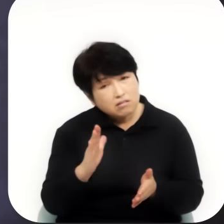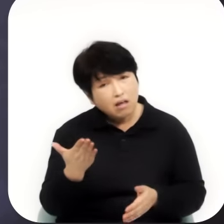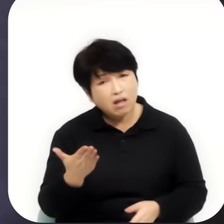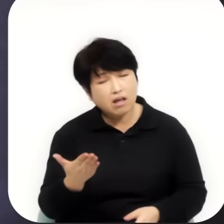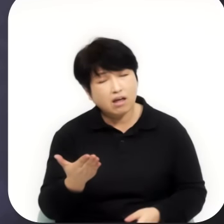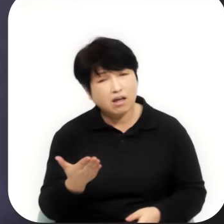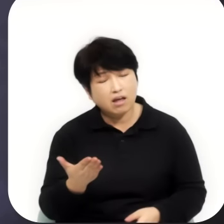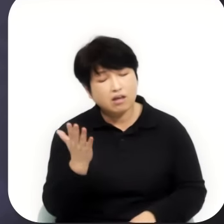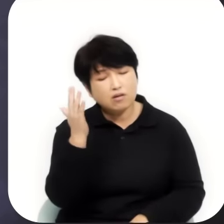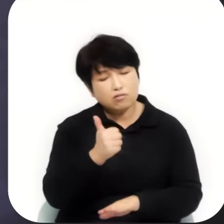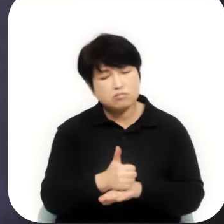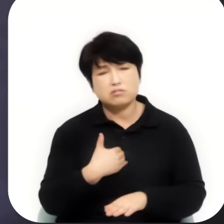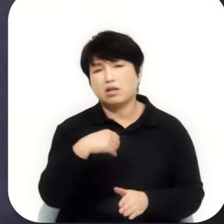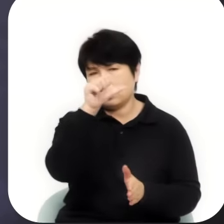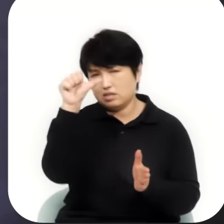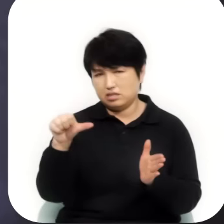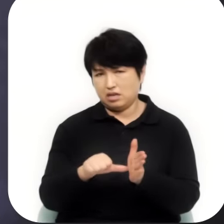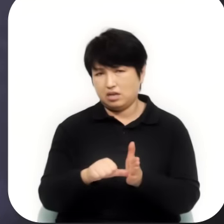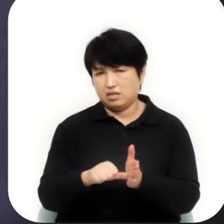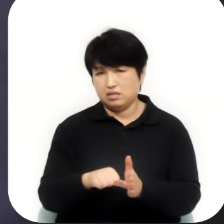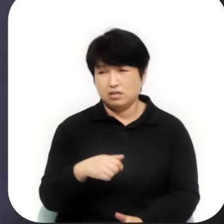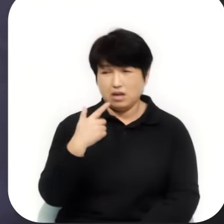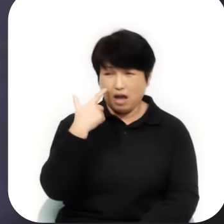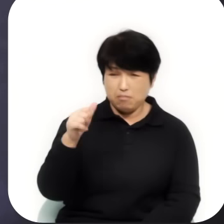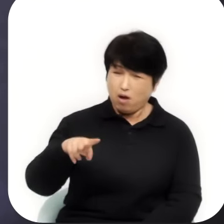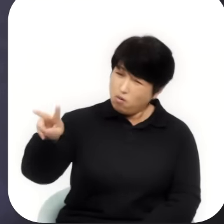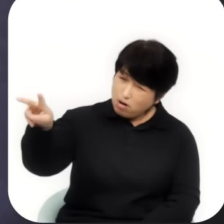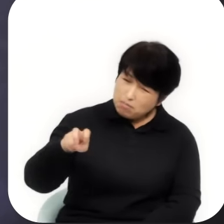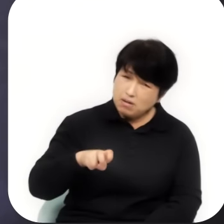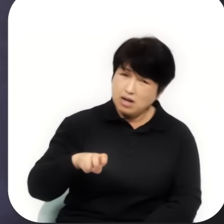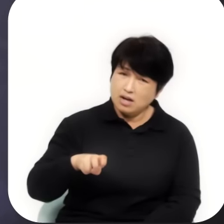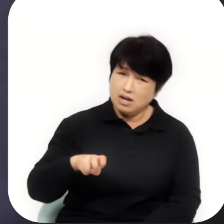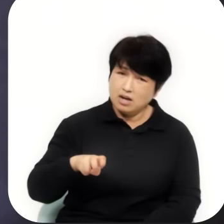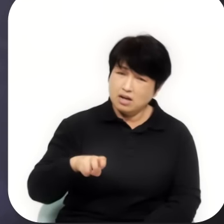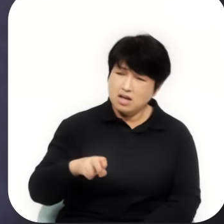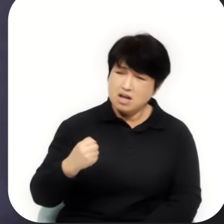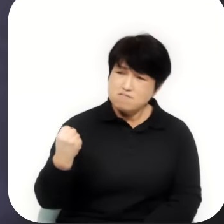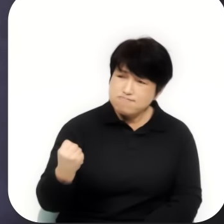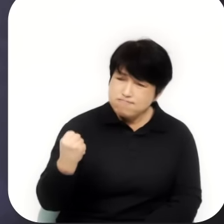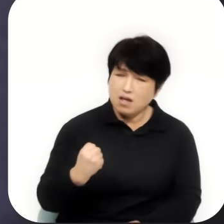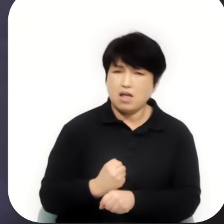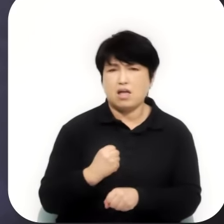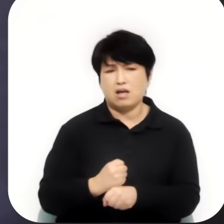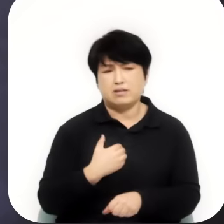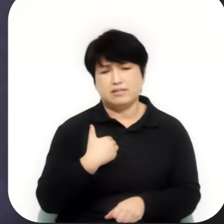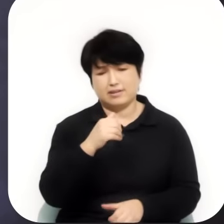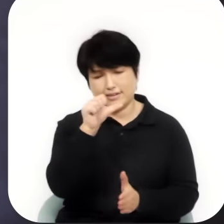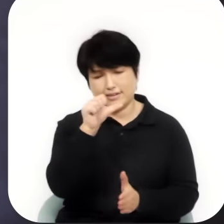인생이다? 내 인생이지. 그 사람을 원망한다고 이 문제가 해결되는 건 아니라는 거예요. 지금은